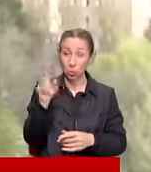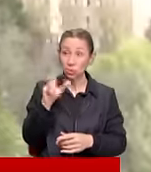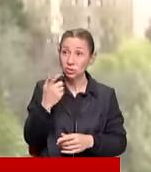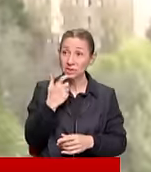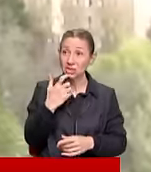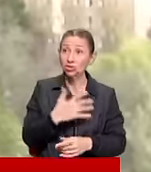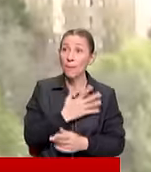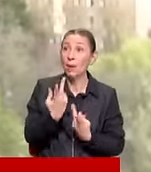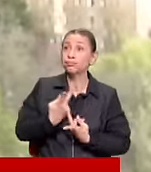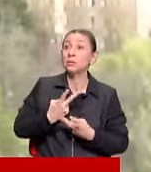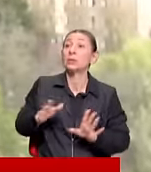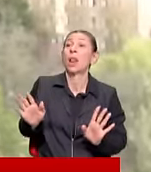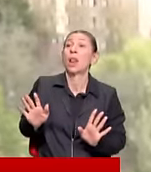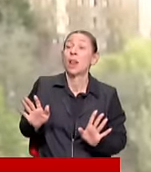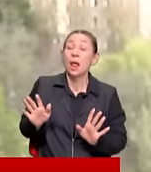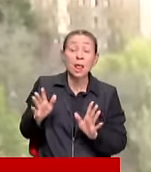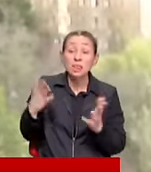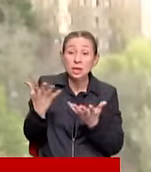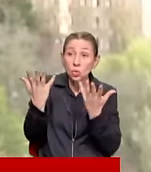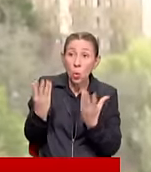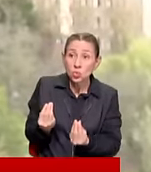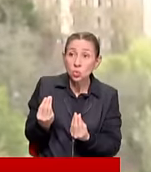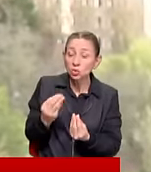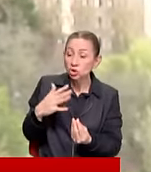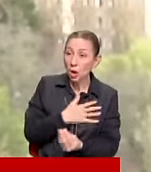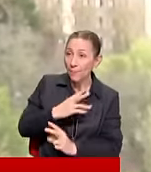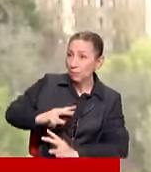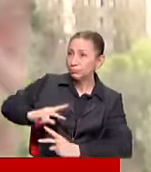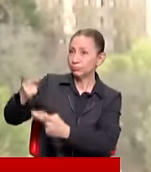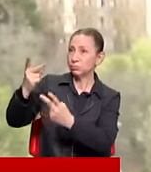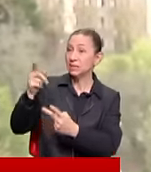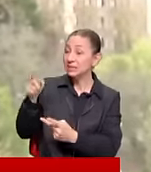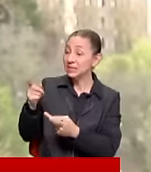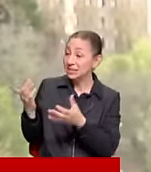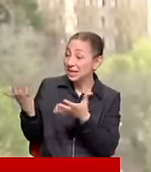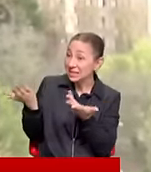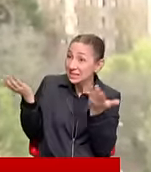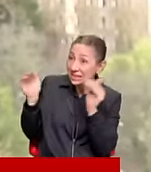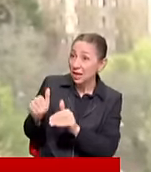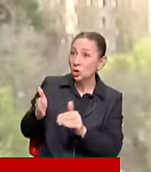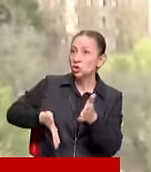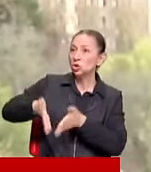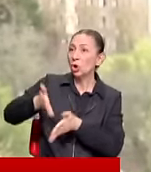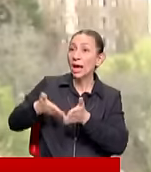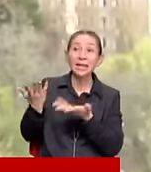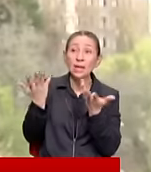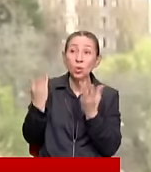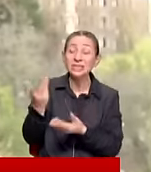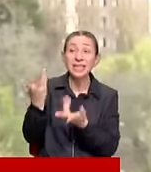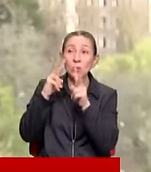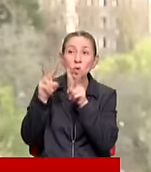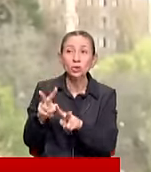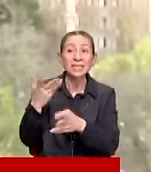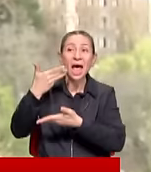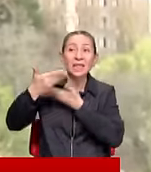Cumhuriyet Halk Partisi'nde değildi. Evet. Nasıl geldi Cumhuriyet Halk Partisi'ne? Sizinle nasıl geldi? Sokakta ne oldu? Siz neyi gördünüz?